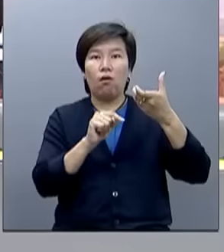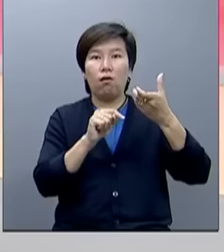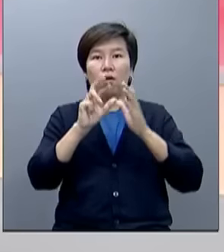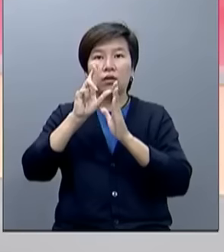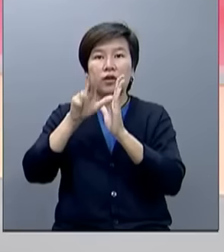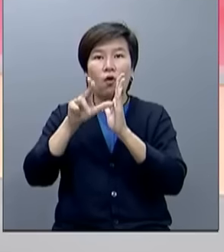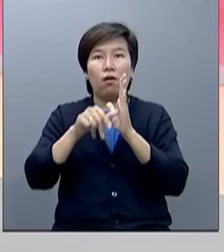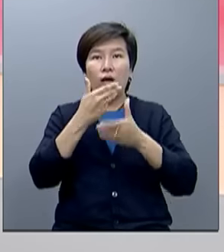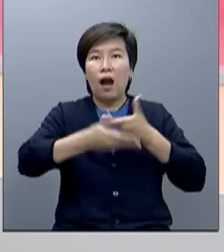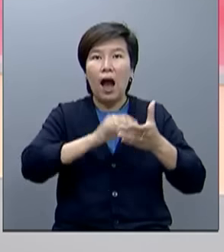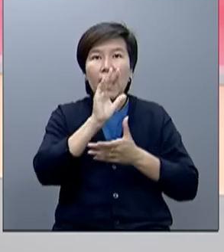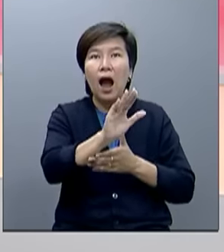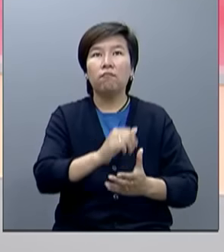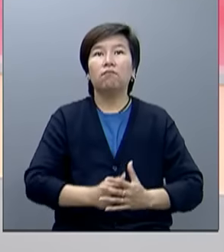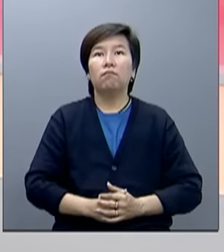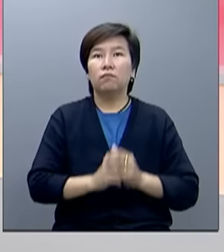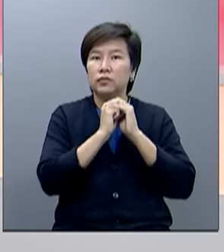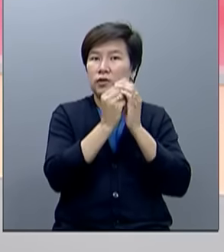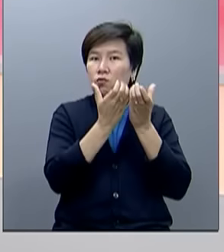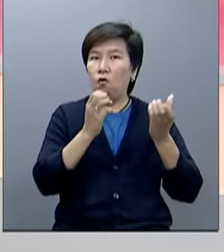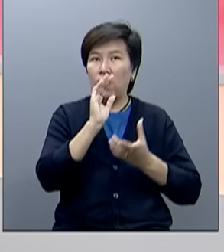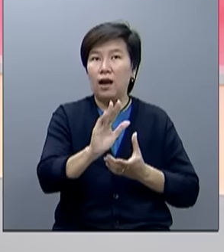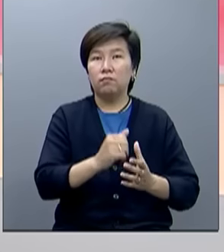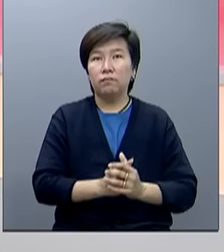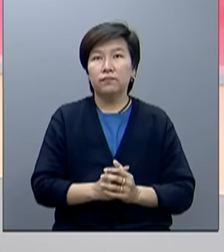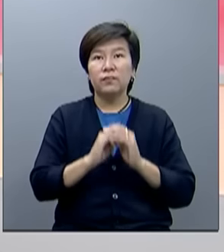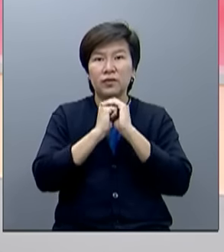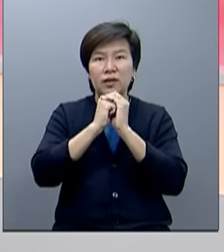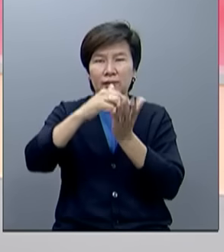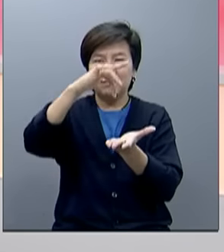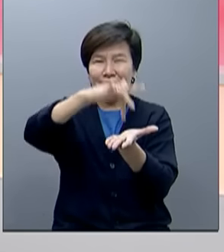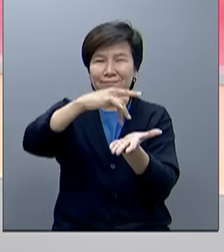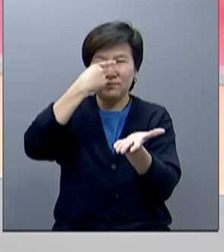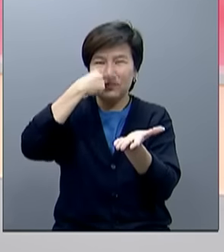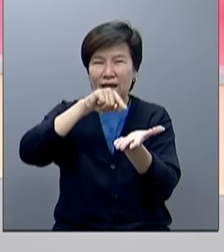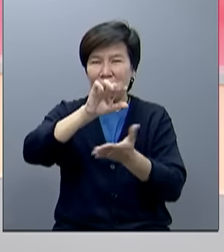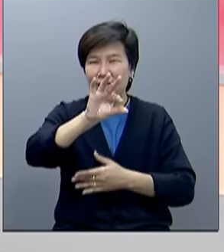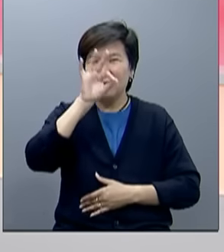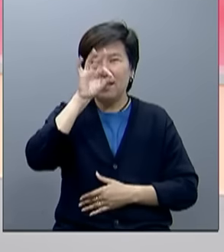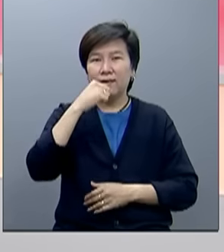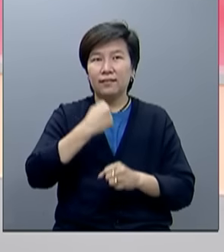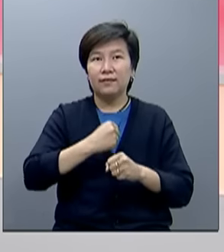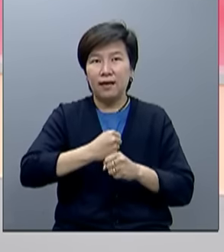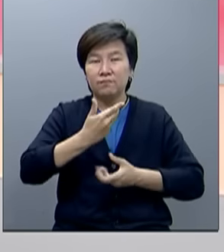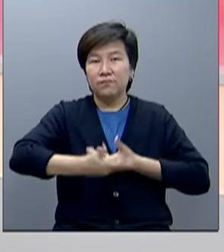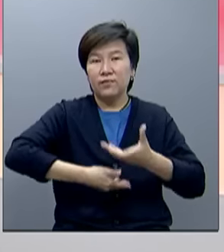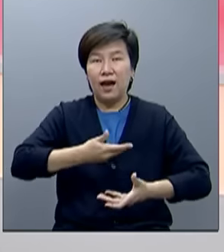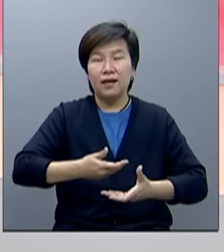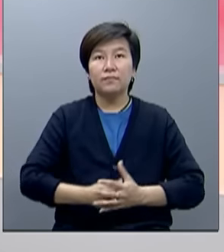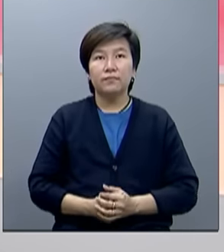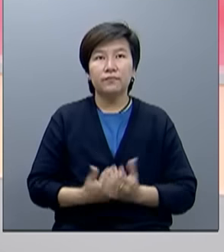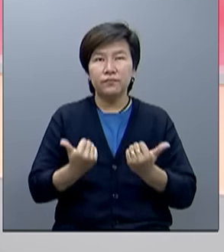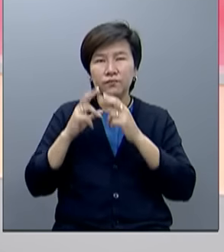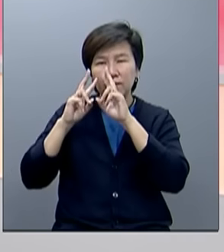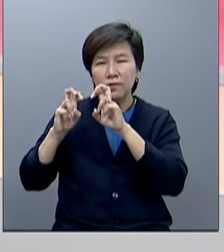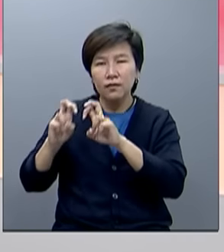คุณผู้ชมสงสัยมครับว่าทำไมทุนจีนเขาถึงปักหมุดบ้านเราเป็นฐานการทำธุรกิจซะเป็นส่วนใหญ่ผมไปหาคำตอบ